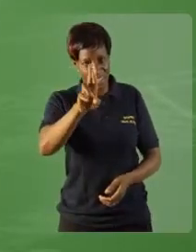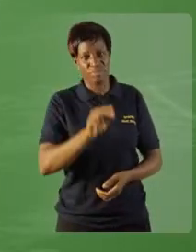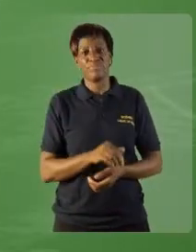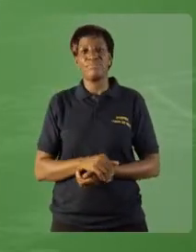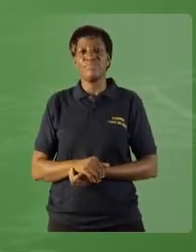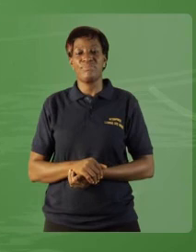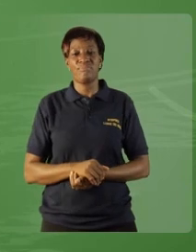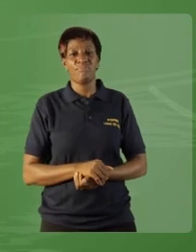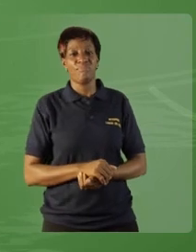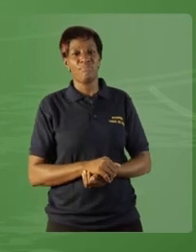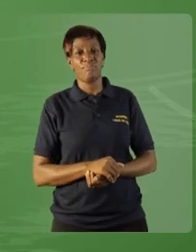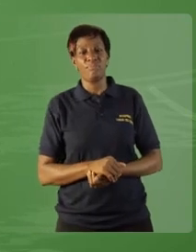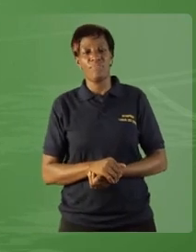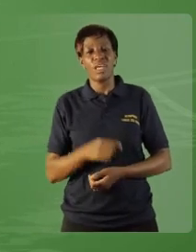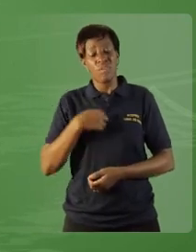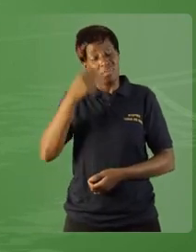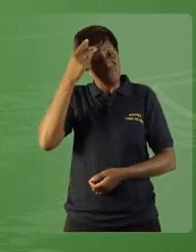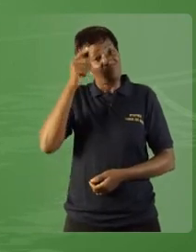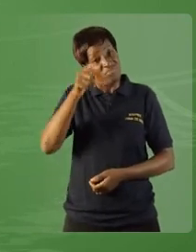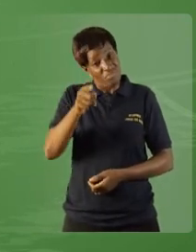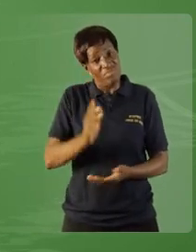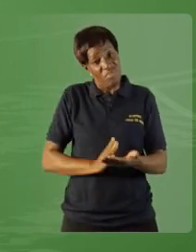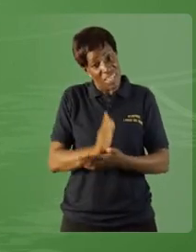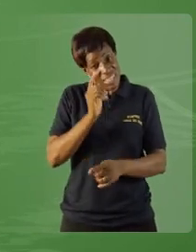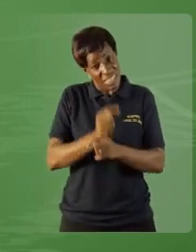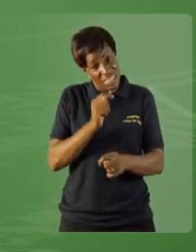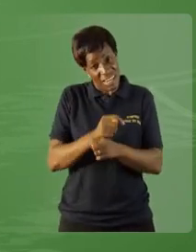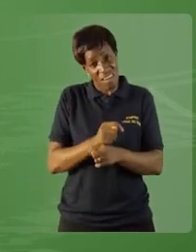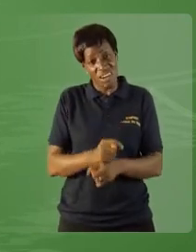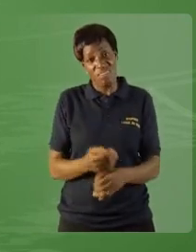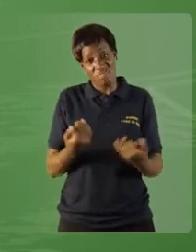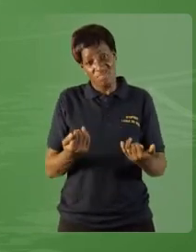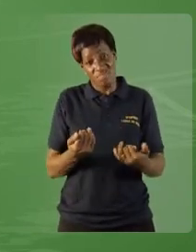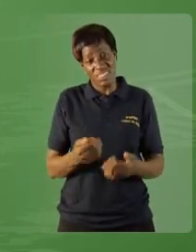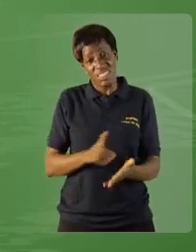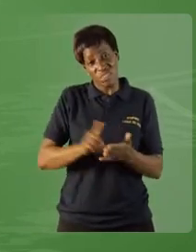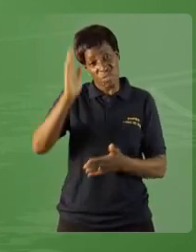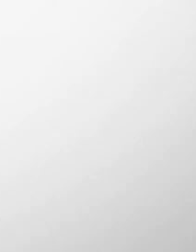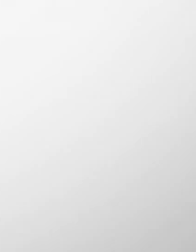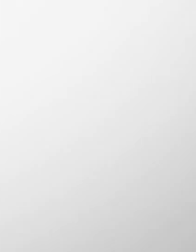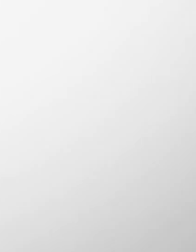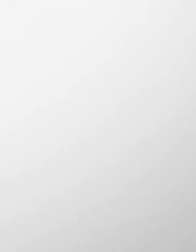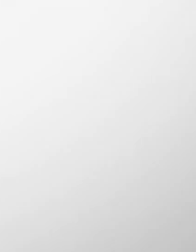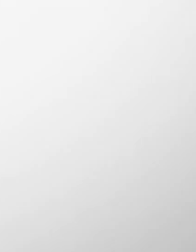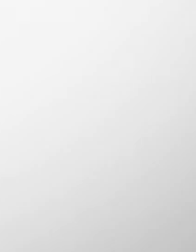Nous pensons que vous y réfléchirez. En attendant, je vous dis à la prochaine.